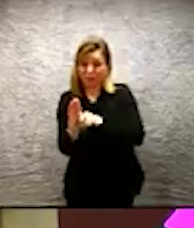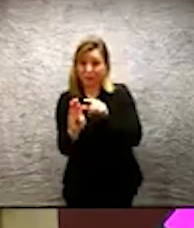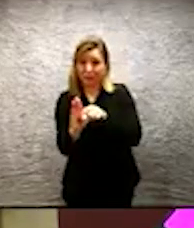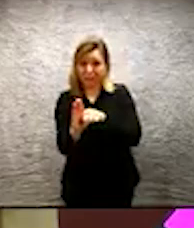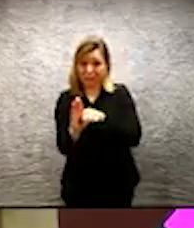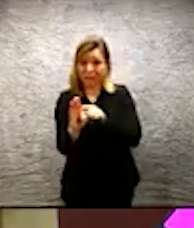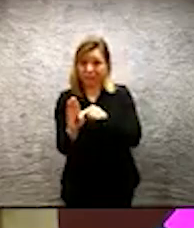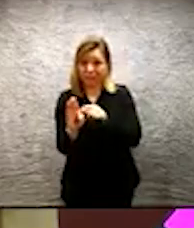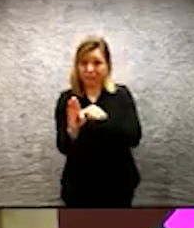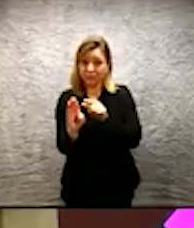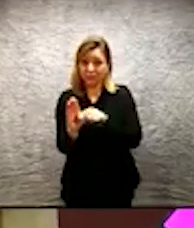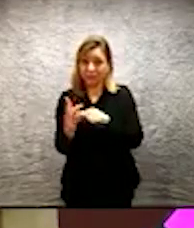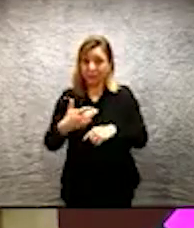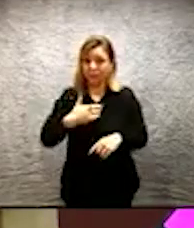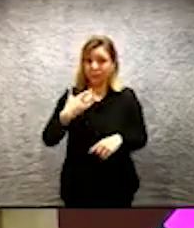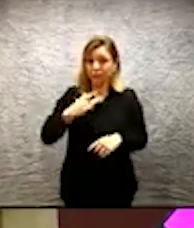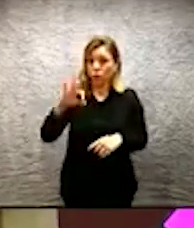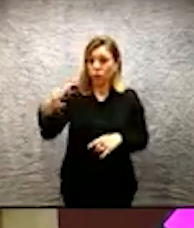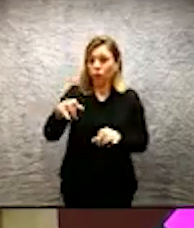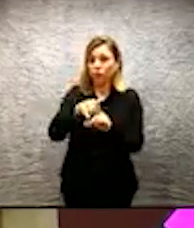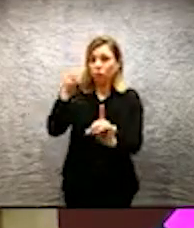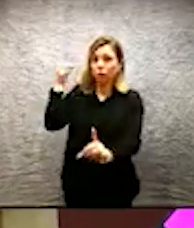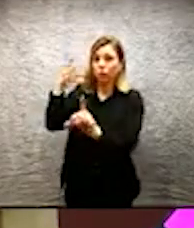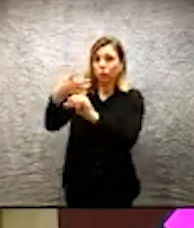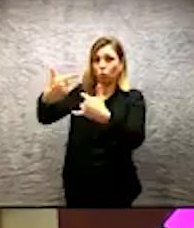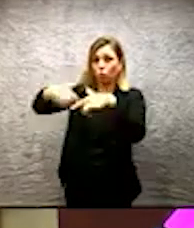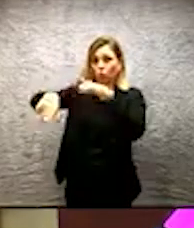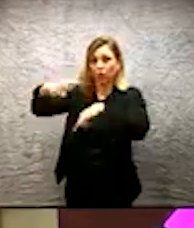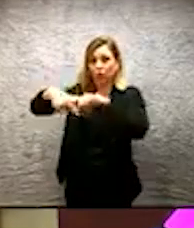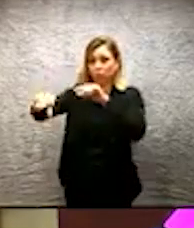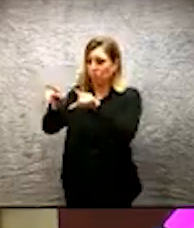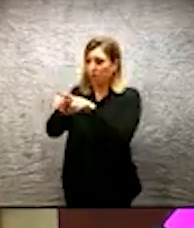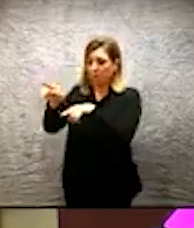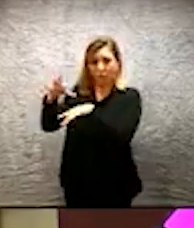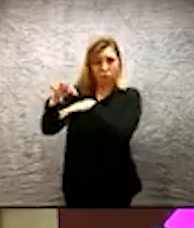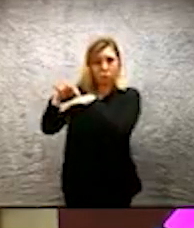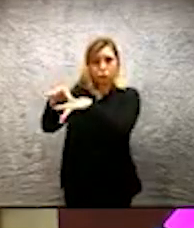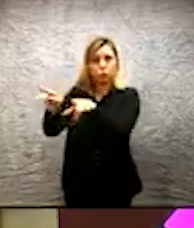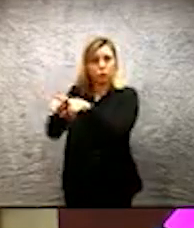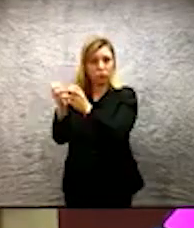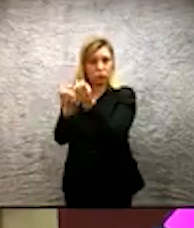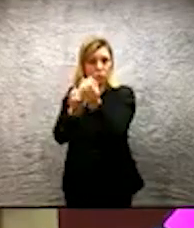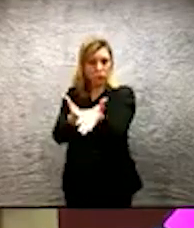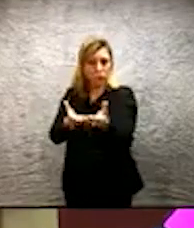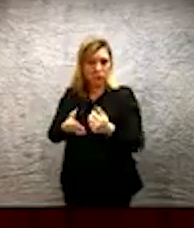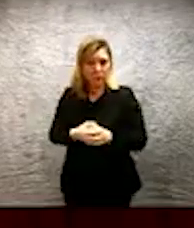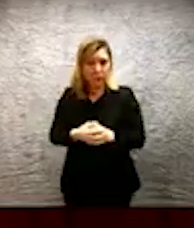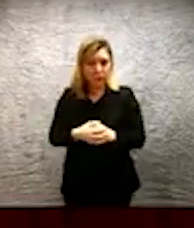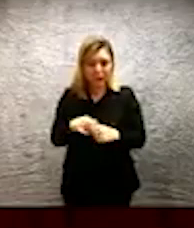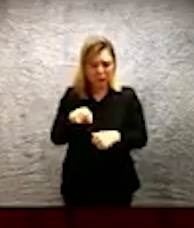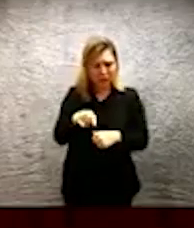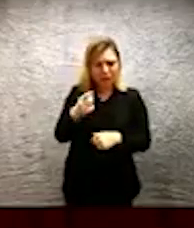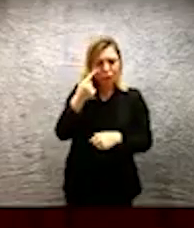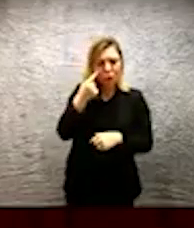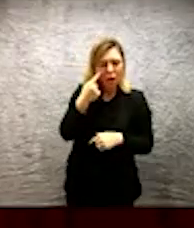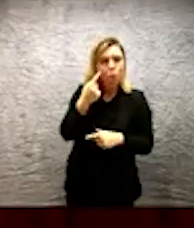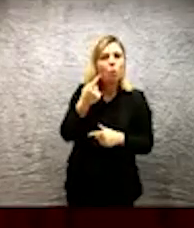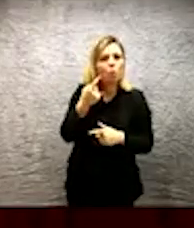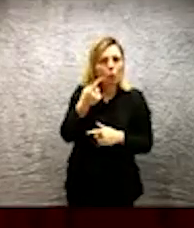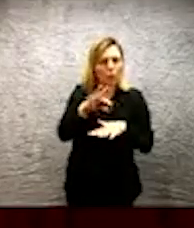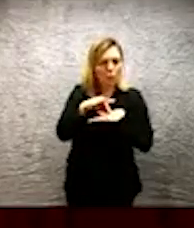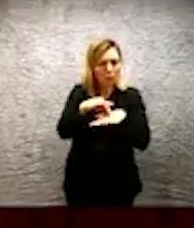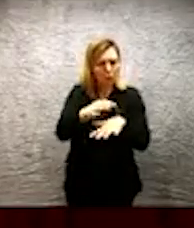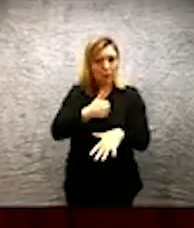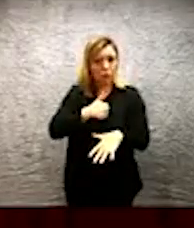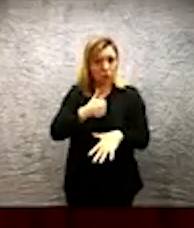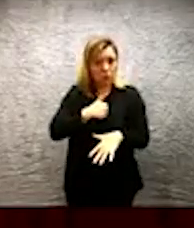très intéressant. Bon, il y a aussi la mission locale qui propose ce genre d'accompagnement. On voit aussi le côté plus personnalisé. Je pense que vos explications